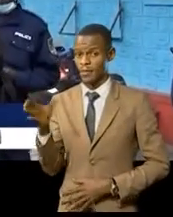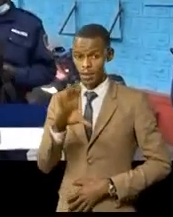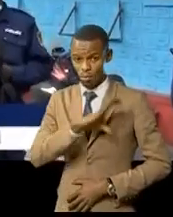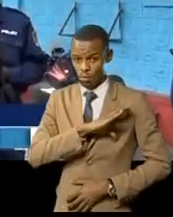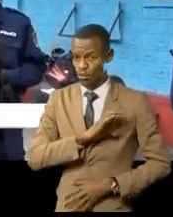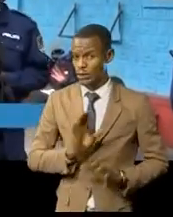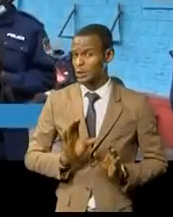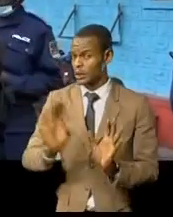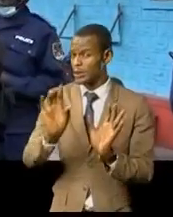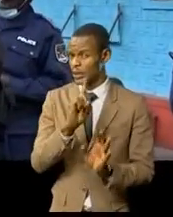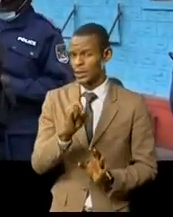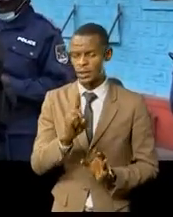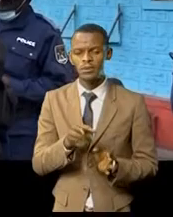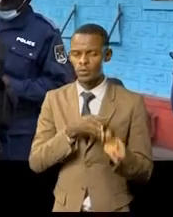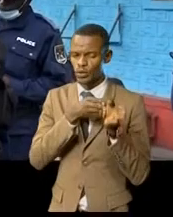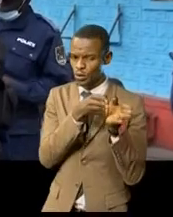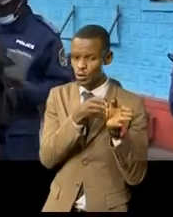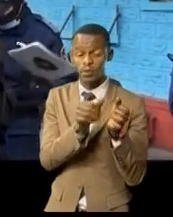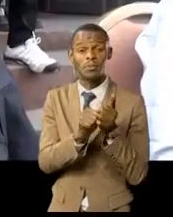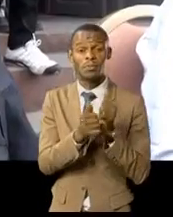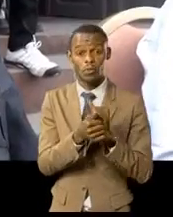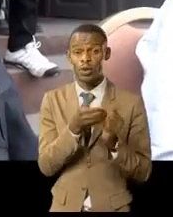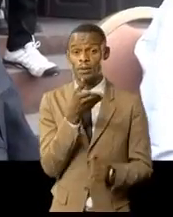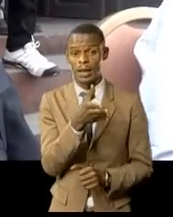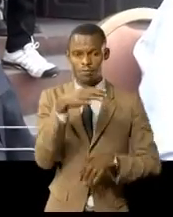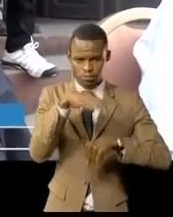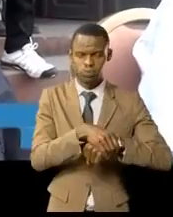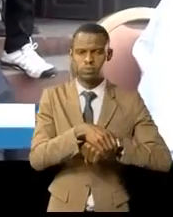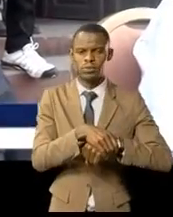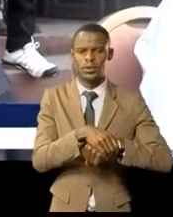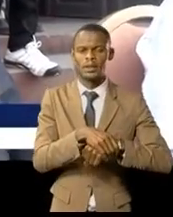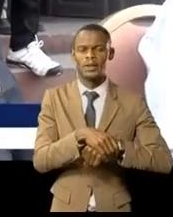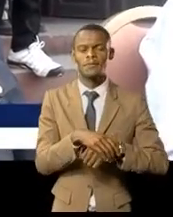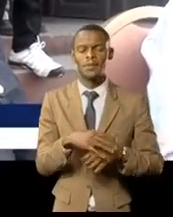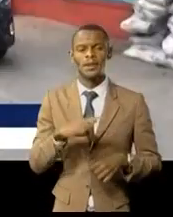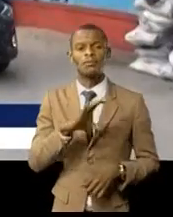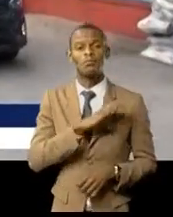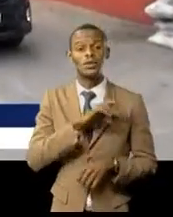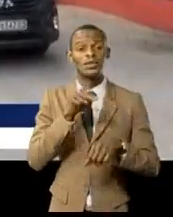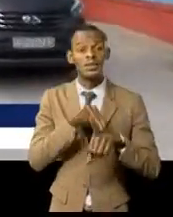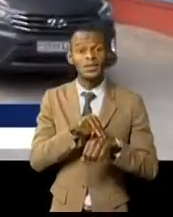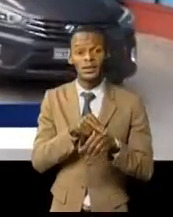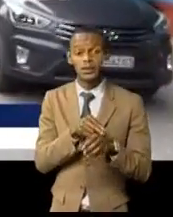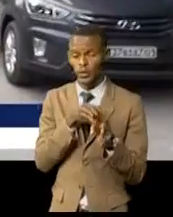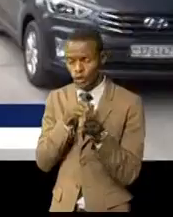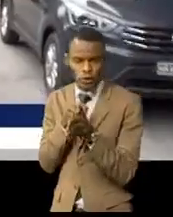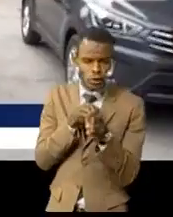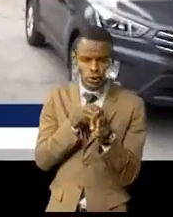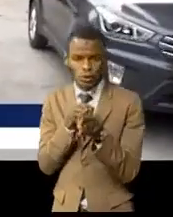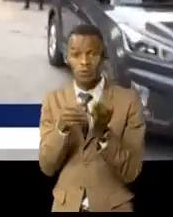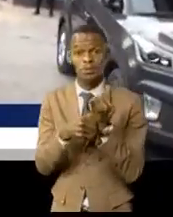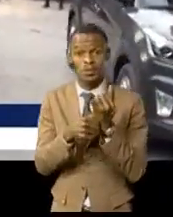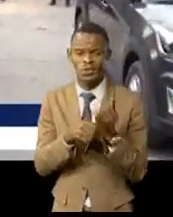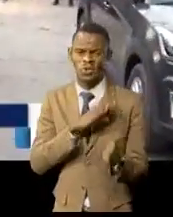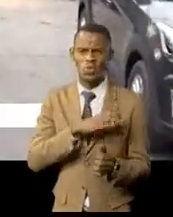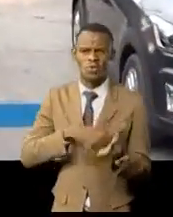d'état de nuire ces flics. La police nationale est sur les traces de tous ces individus qui enfreignent la loi